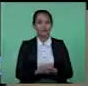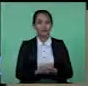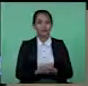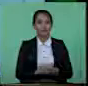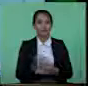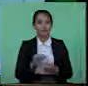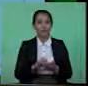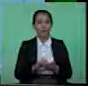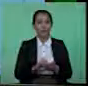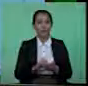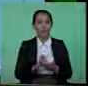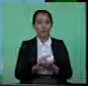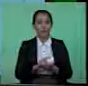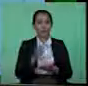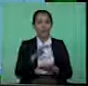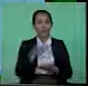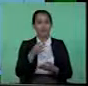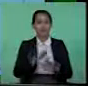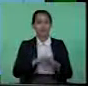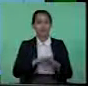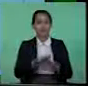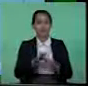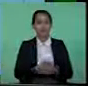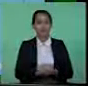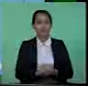6-chi misol: jadvalni to'ldiring.